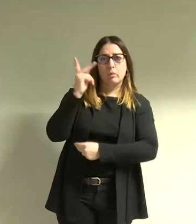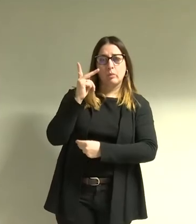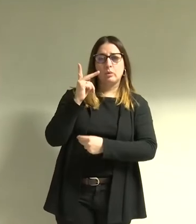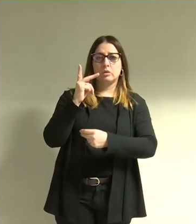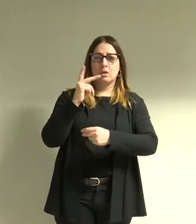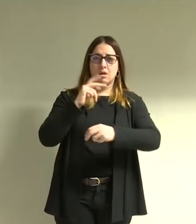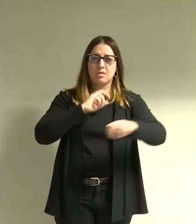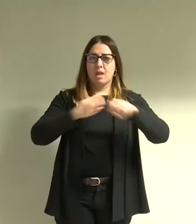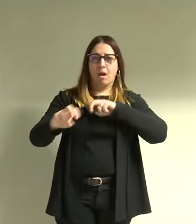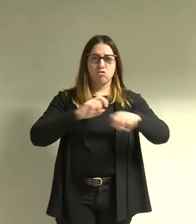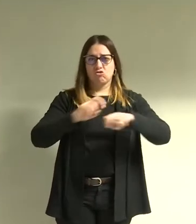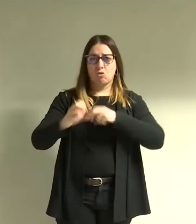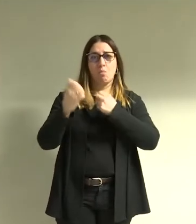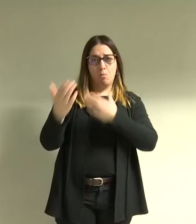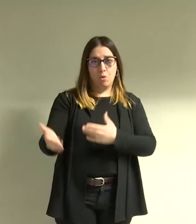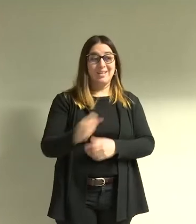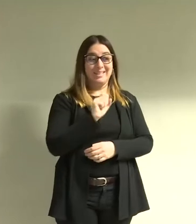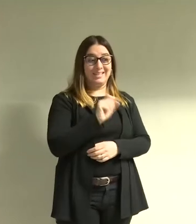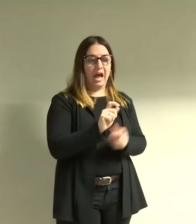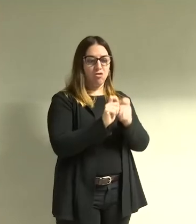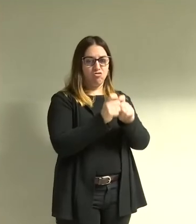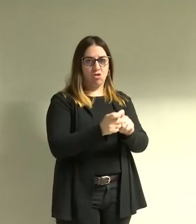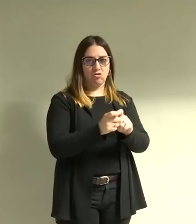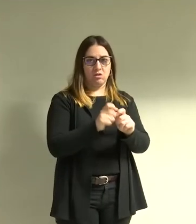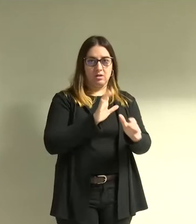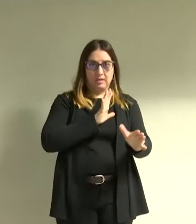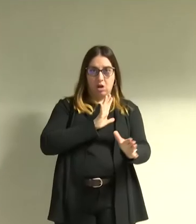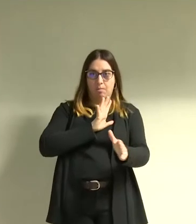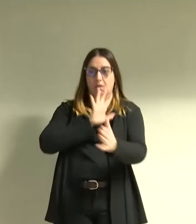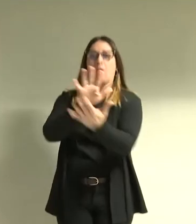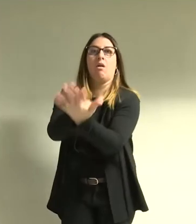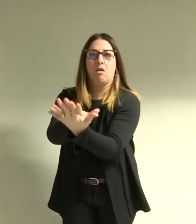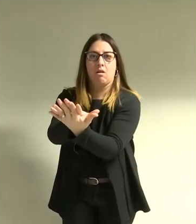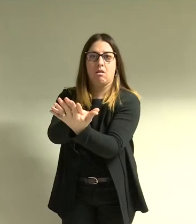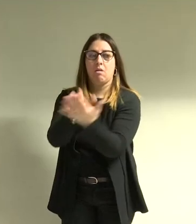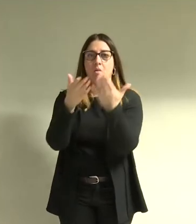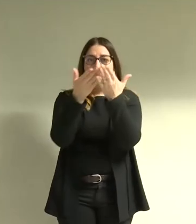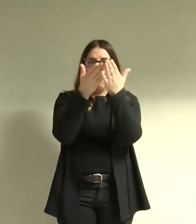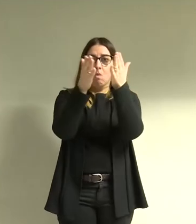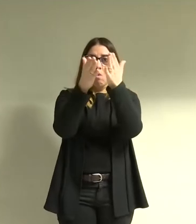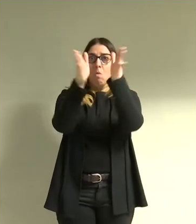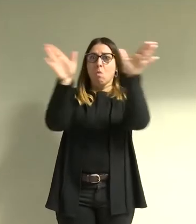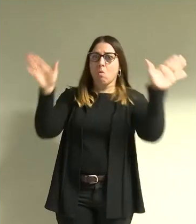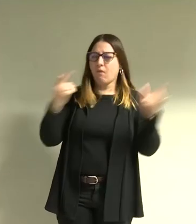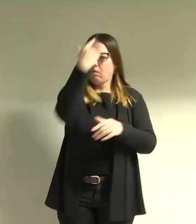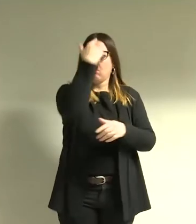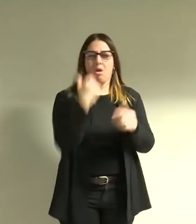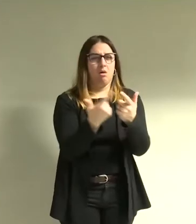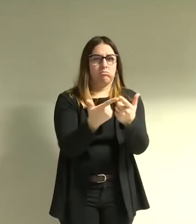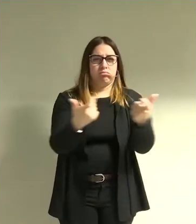là et c'est ça qu'on a changé c'est d'aller au plus proche l'ouvrir au plus haut plus possible et